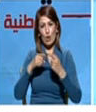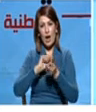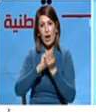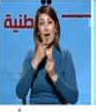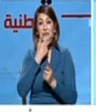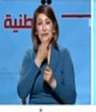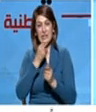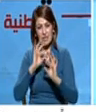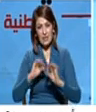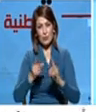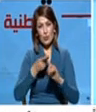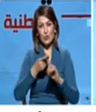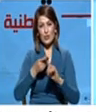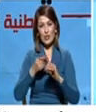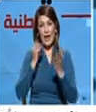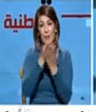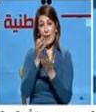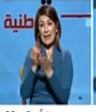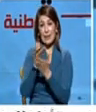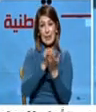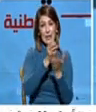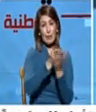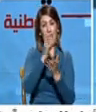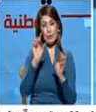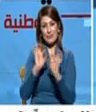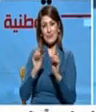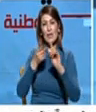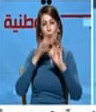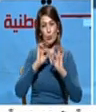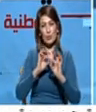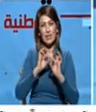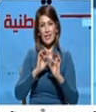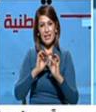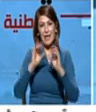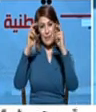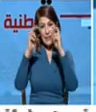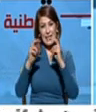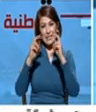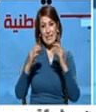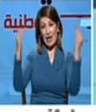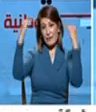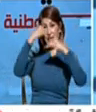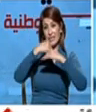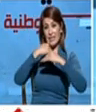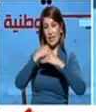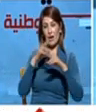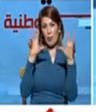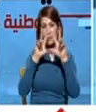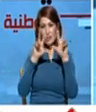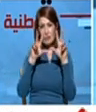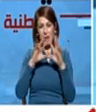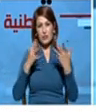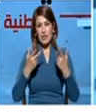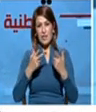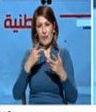الملفات البث المباشر حبينا معناها نخليهم ادعوكم في اه واحد في فيلم يعمل